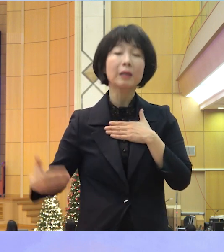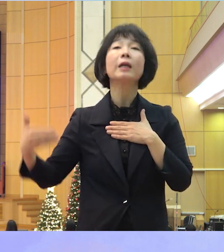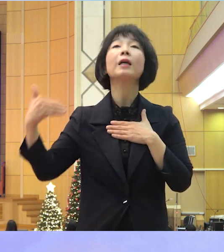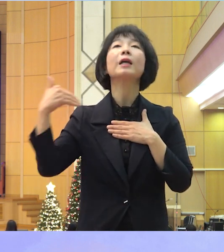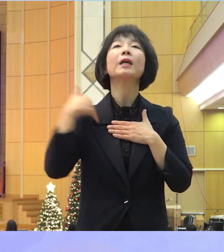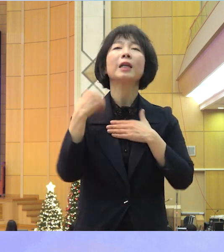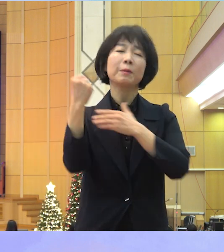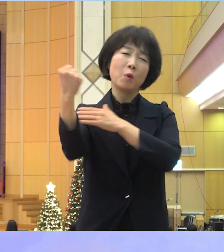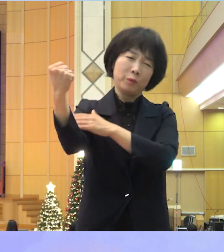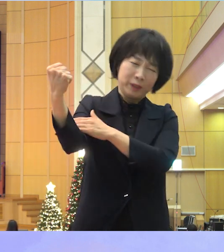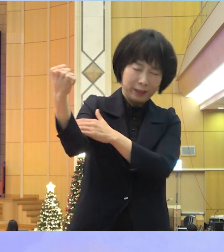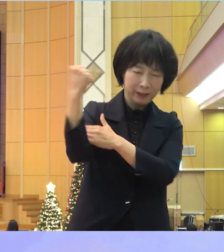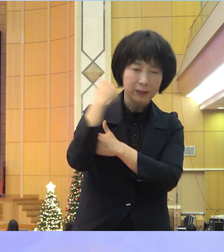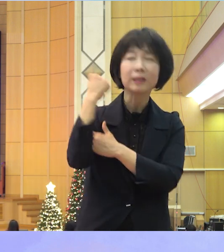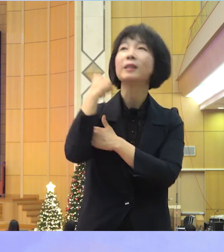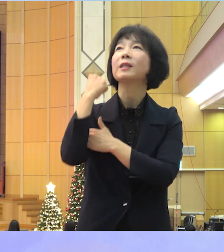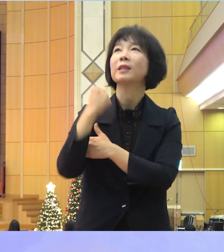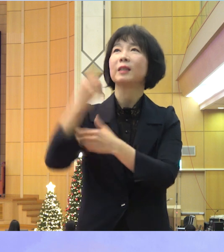실망한 이